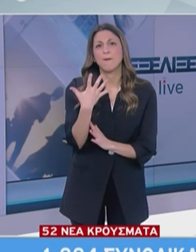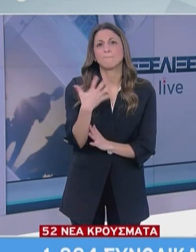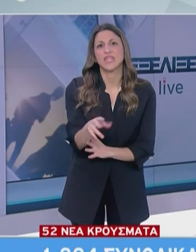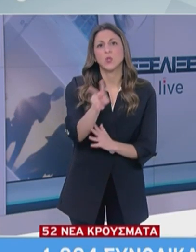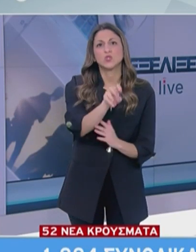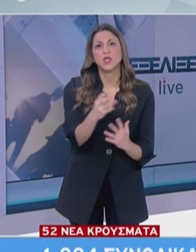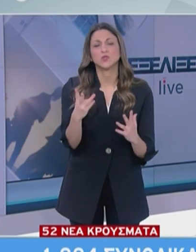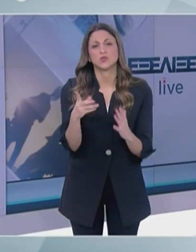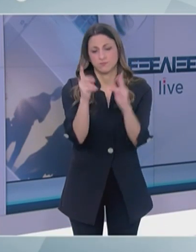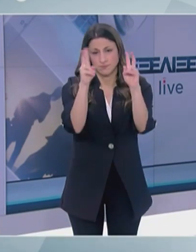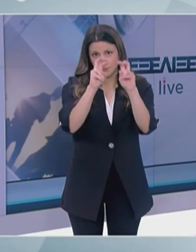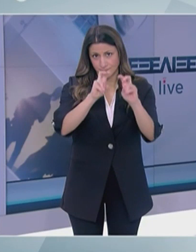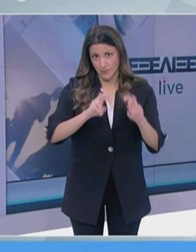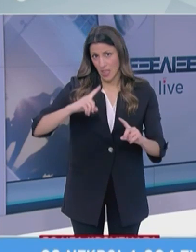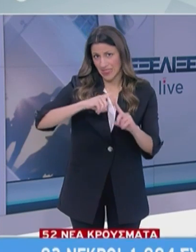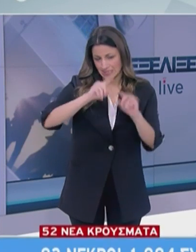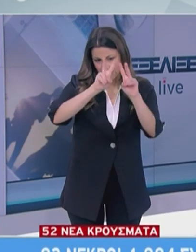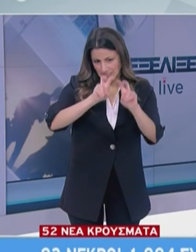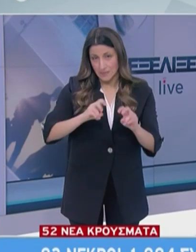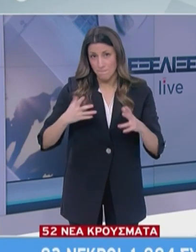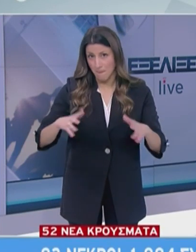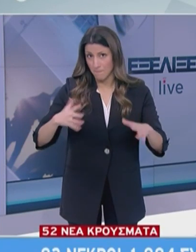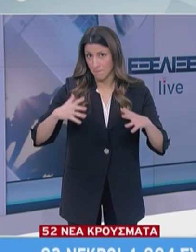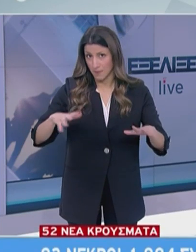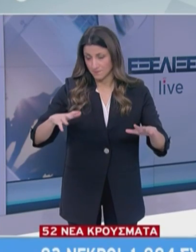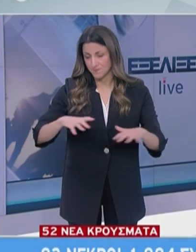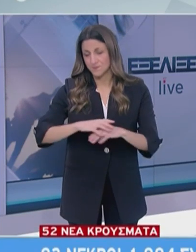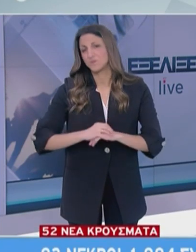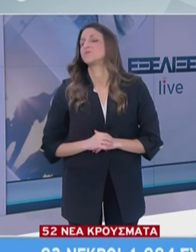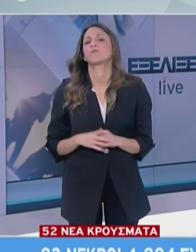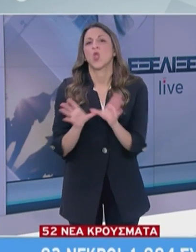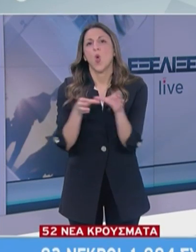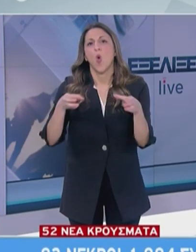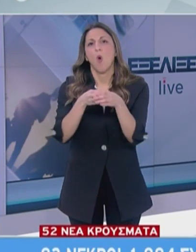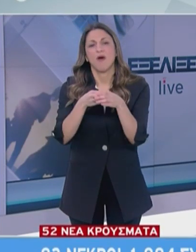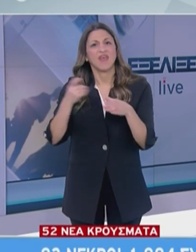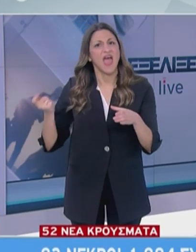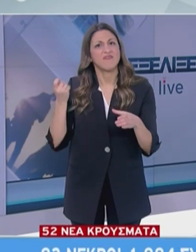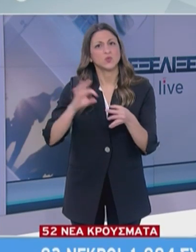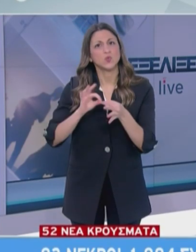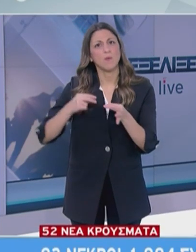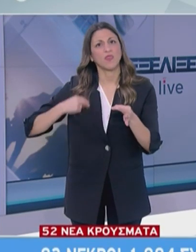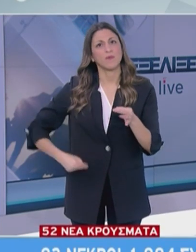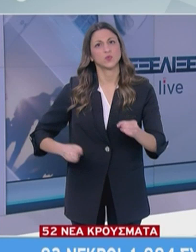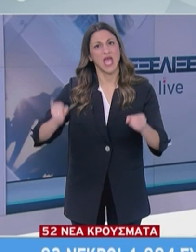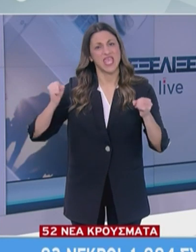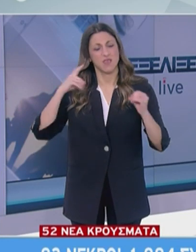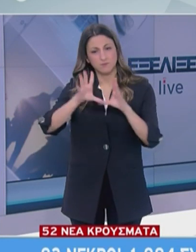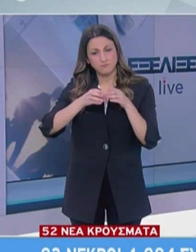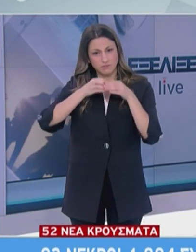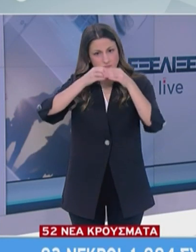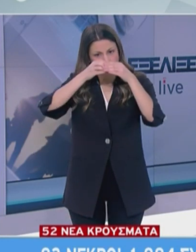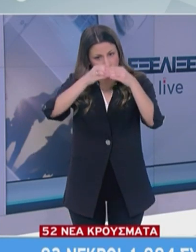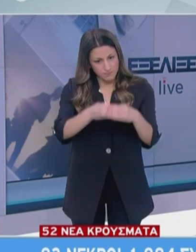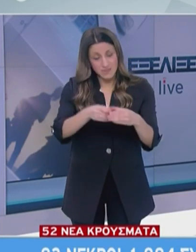32.528 κλινικά δείγματα για την παρουσία του ιού. Κλιμάκιο του Εθνικού Οργανισμού Δημόσιας Υγείας, στα πλαίσια της εγρήγορης